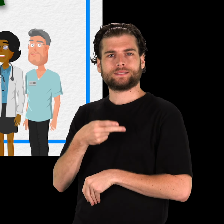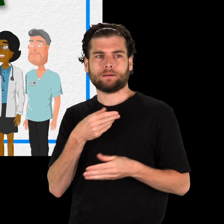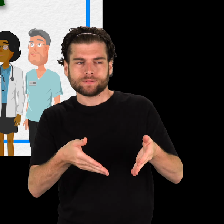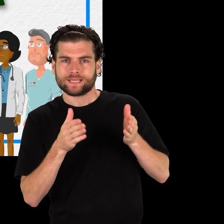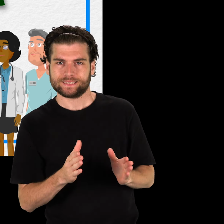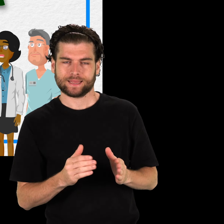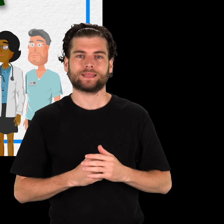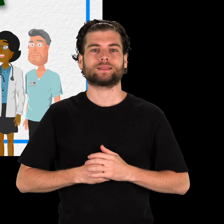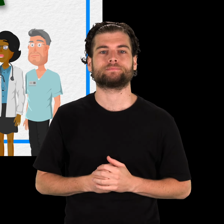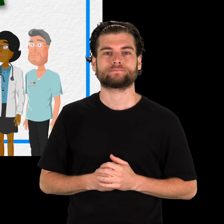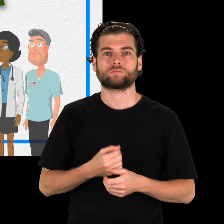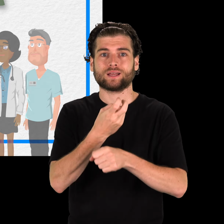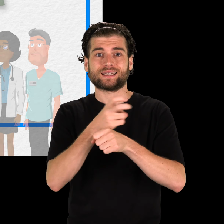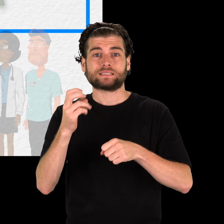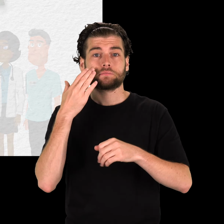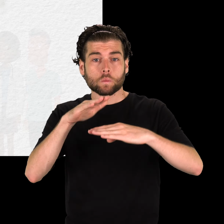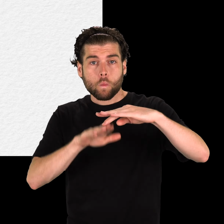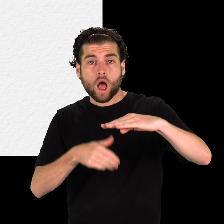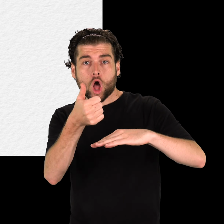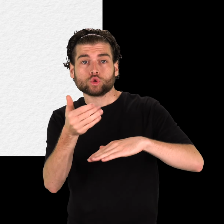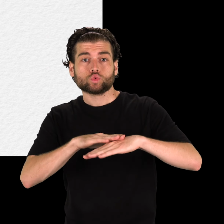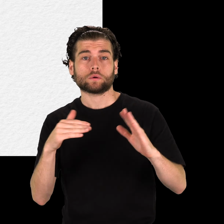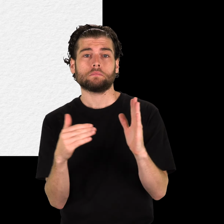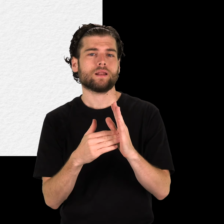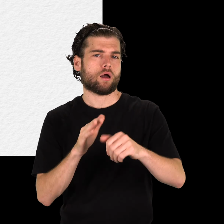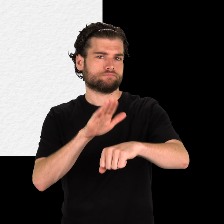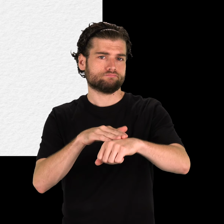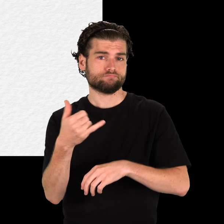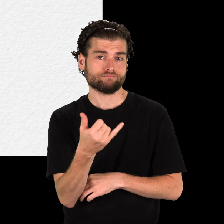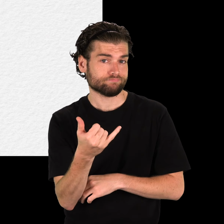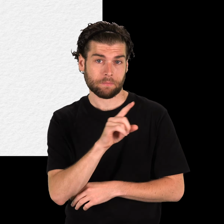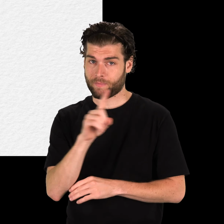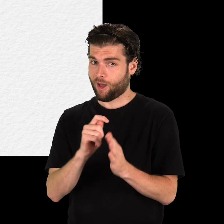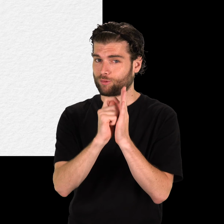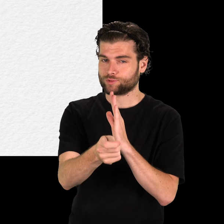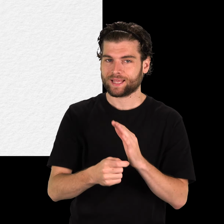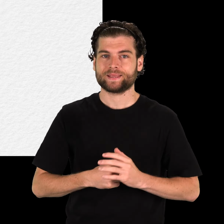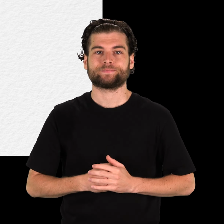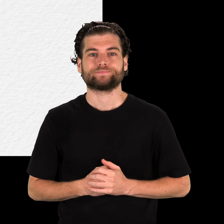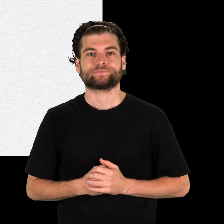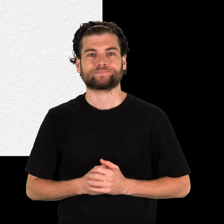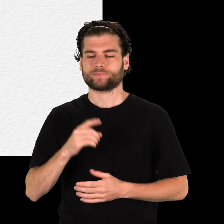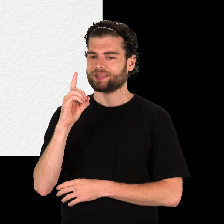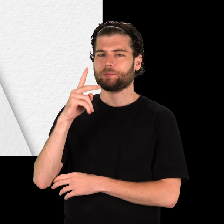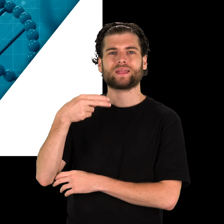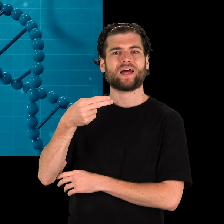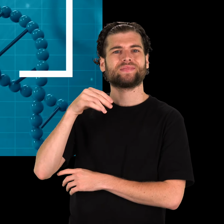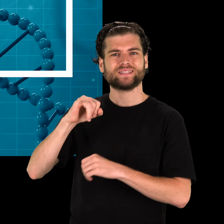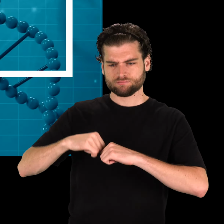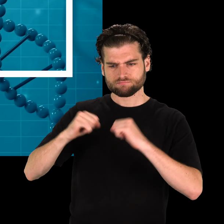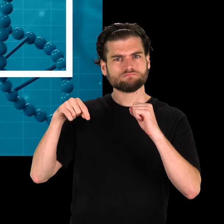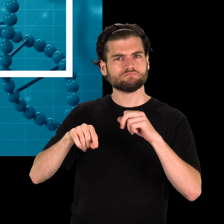spécifiques décidés par les équipes médicales. Pour les risques plus faibles que 1 sur 1000, il n'est pas recommandé et non pris en charge. Mais qu'est-ce